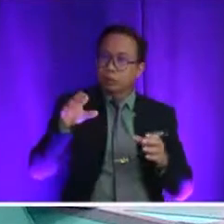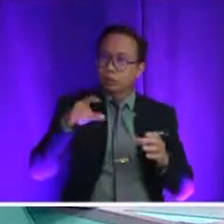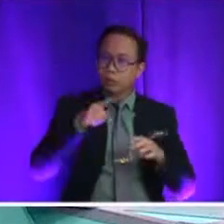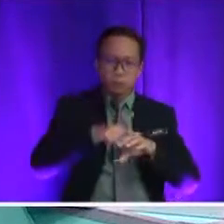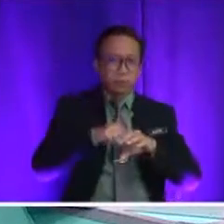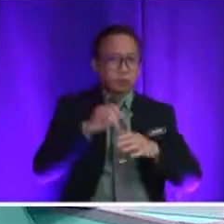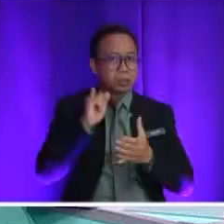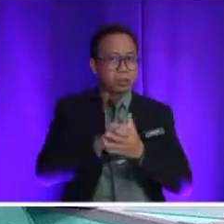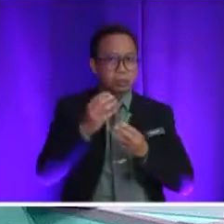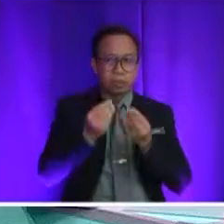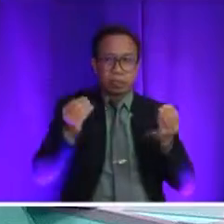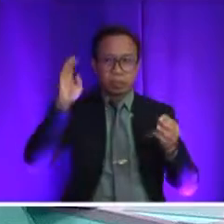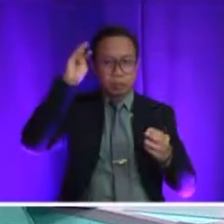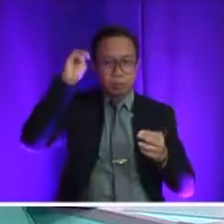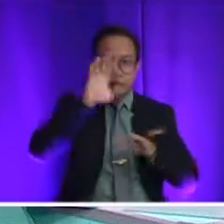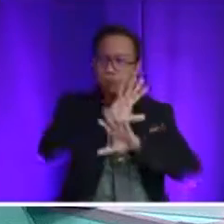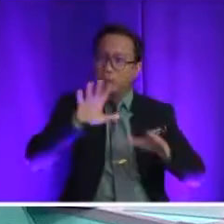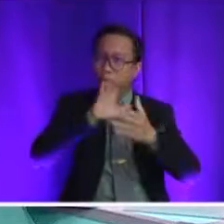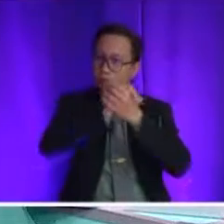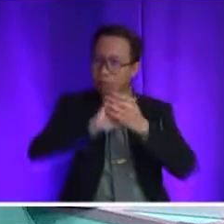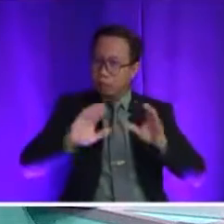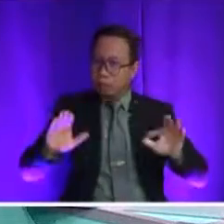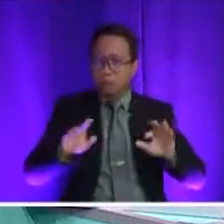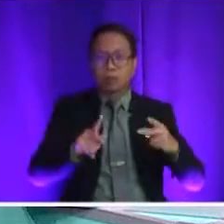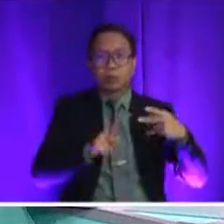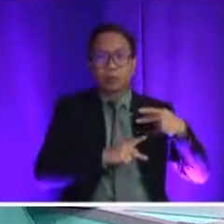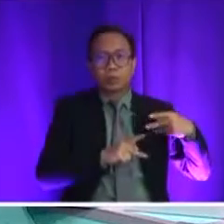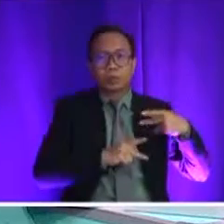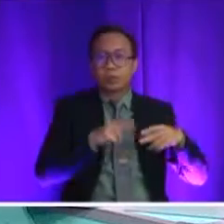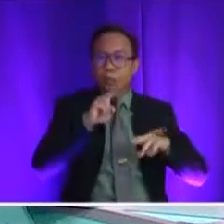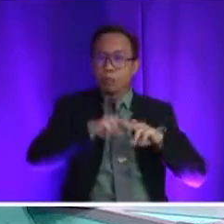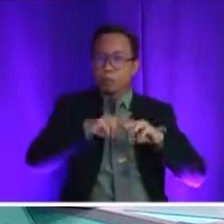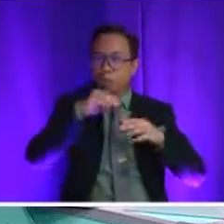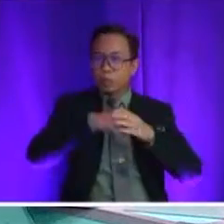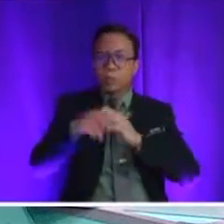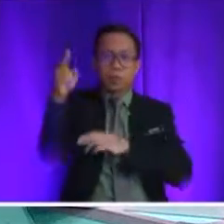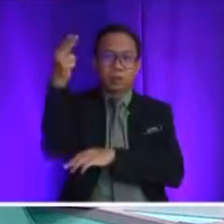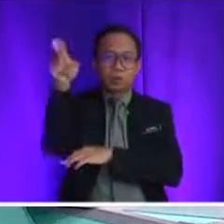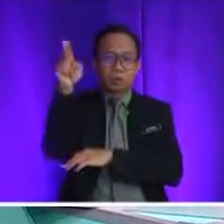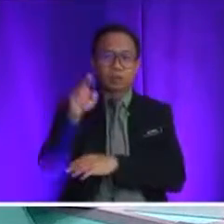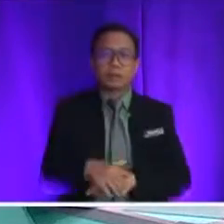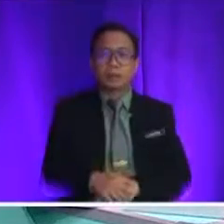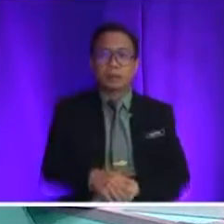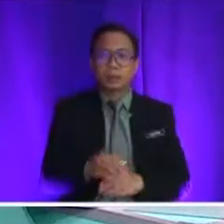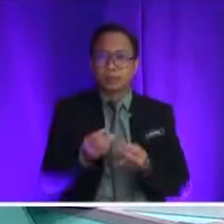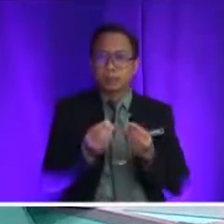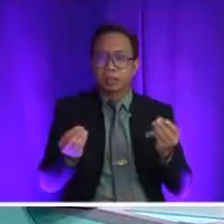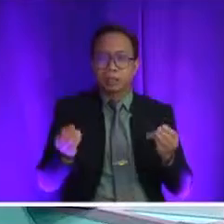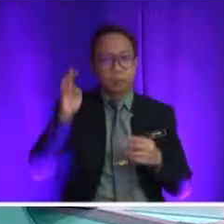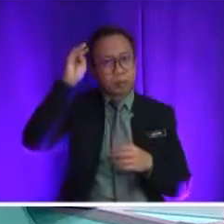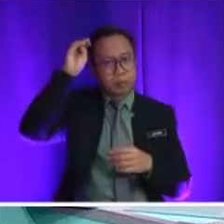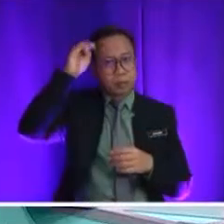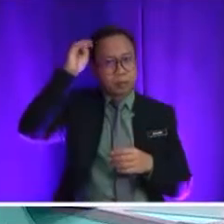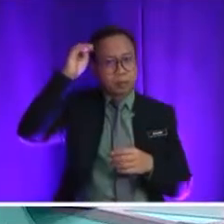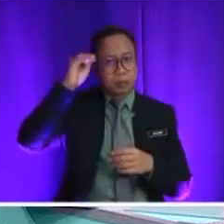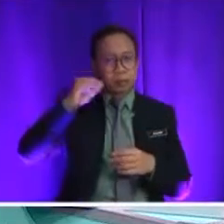Tanah Melayu itu tidak Selamat mencoba komunisme di tinggal di dalam hutan jadi Pada masa itu Tanah Melayu masih